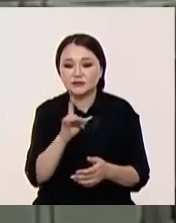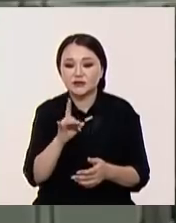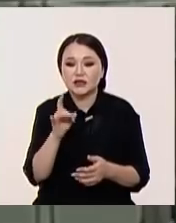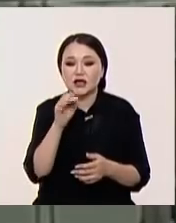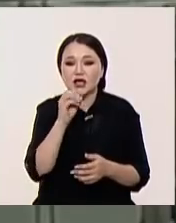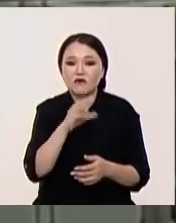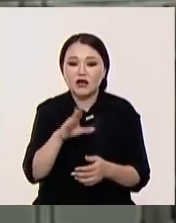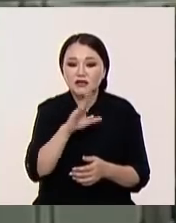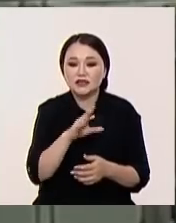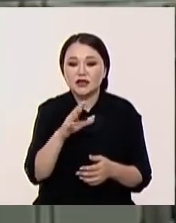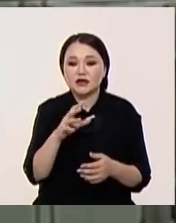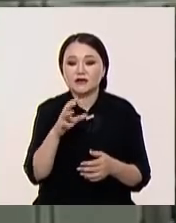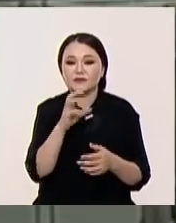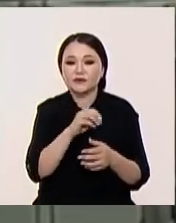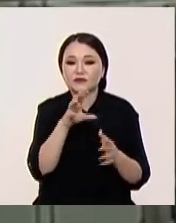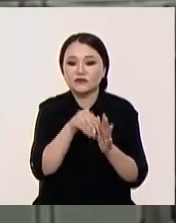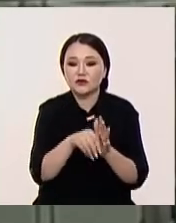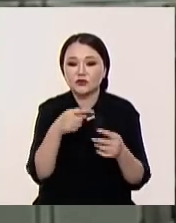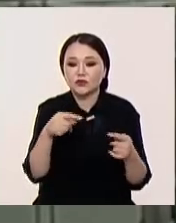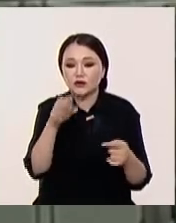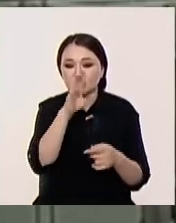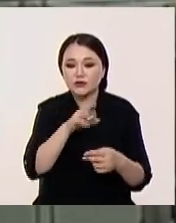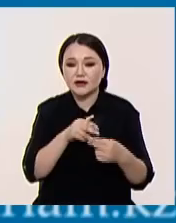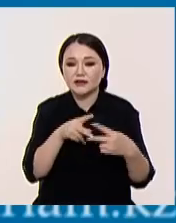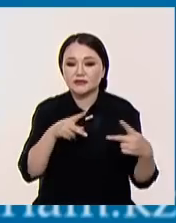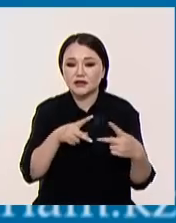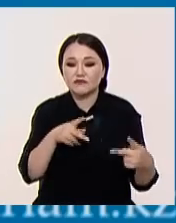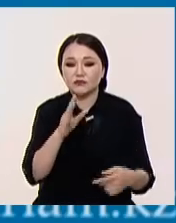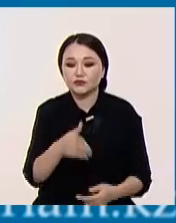Еуразиялық экономикалық одаққа мүше өзге елдермен теңеседі.